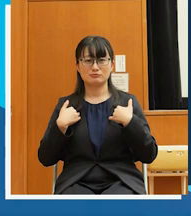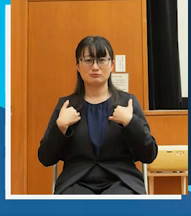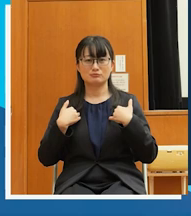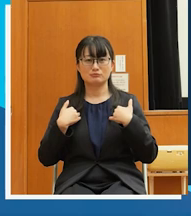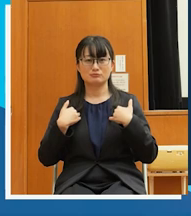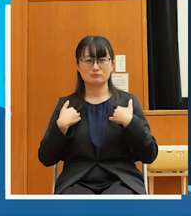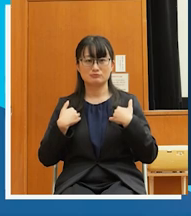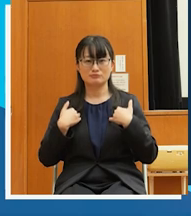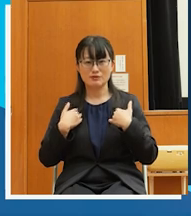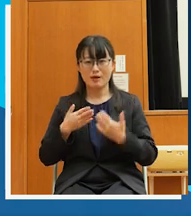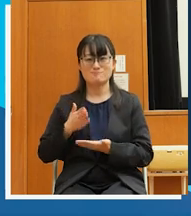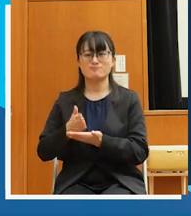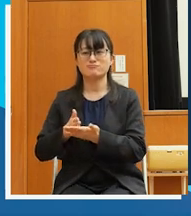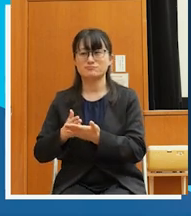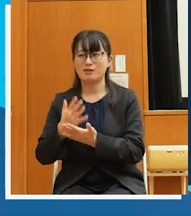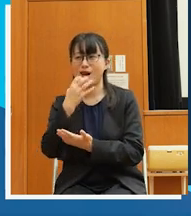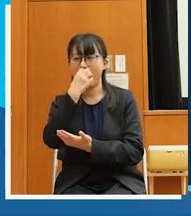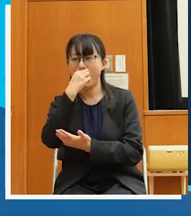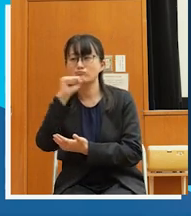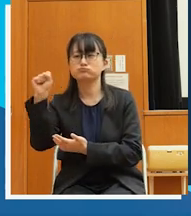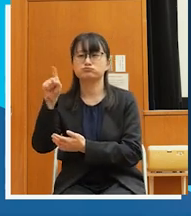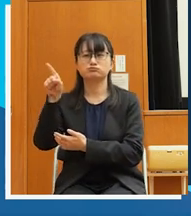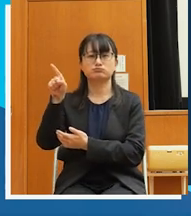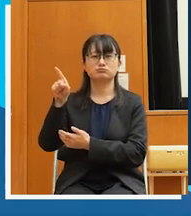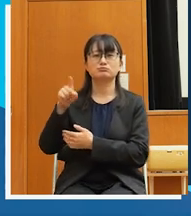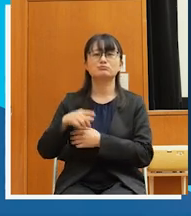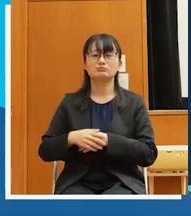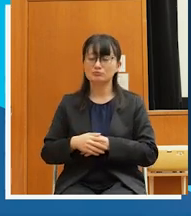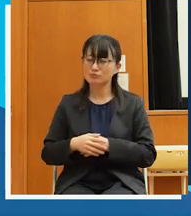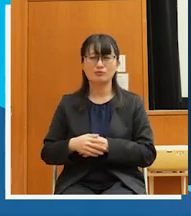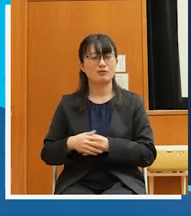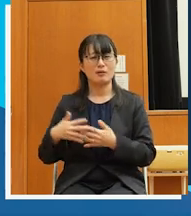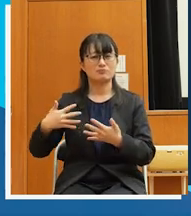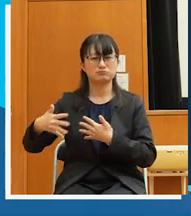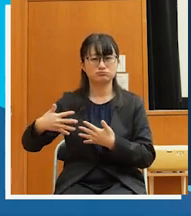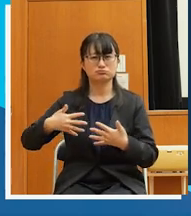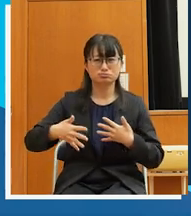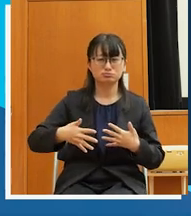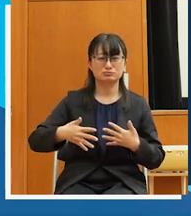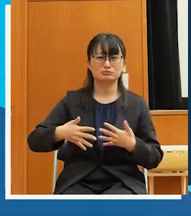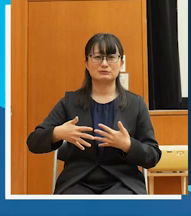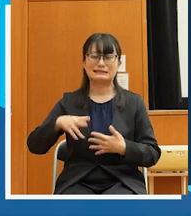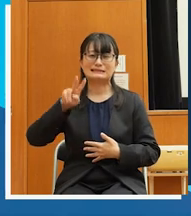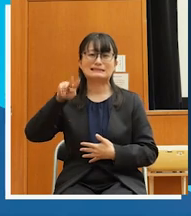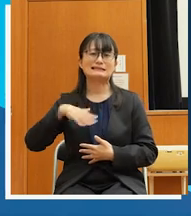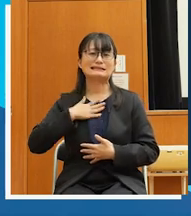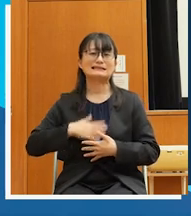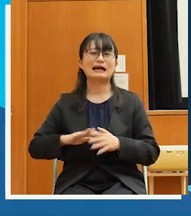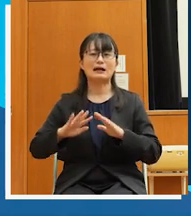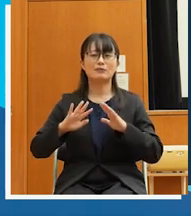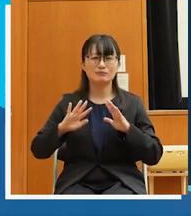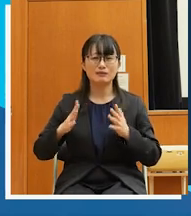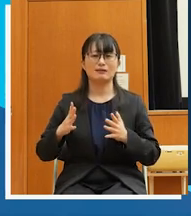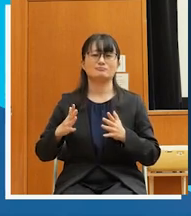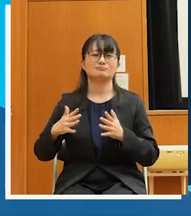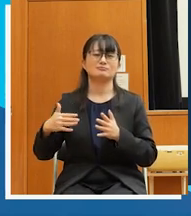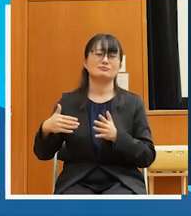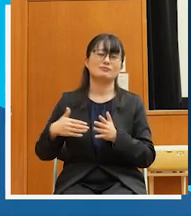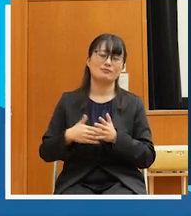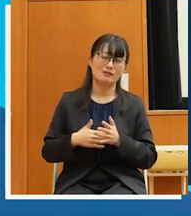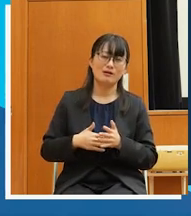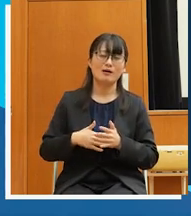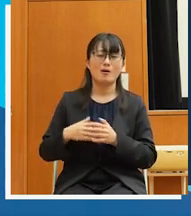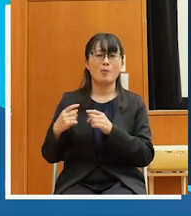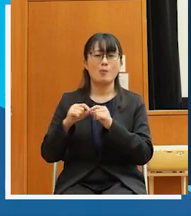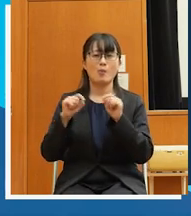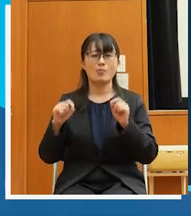と弾圧するのかそこをいつまでたっても理解しないところに大きなあってえ沖縄県民